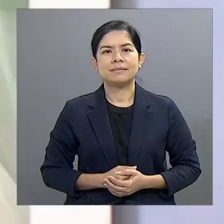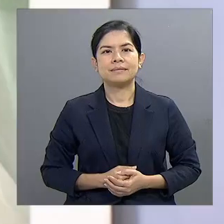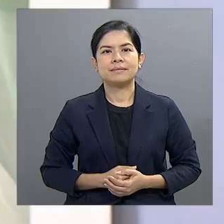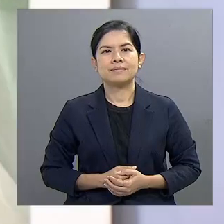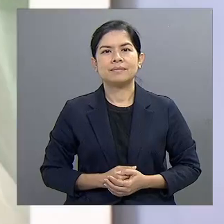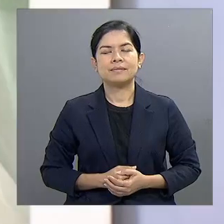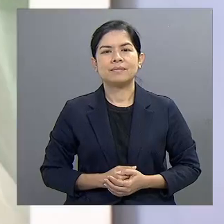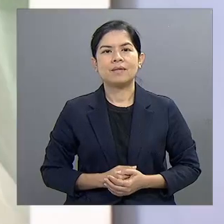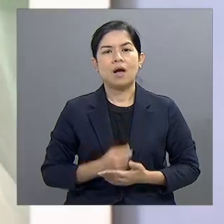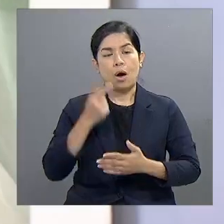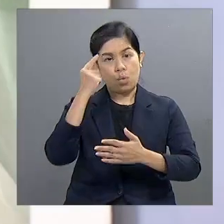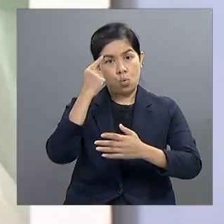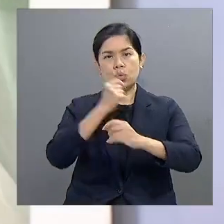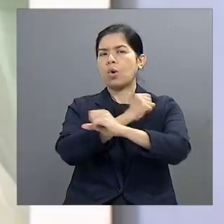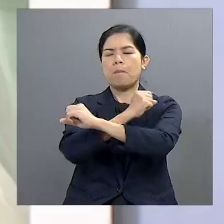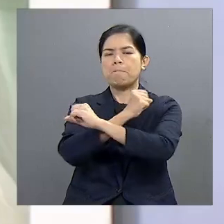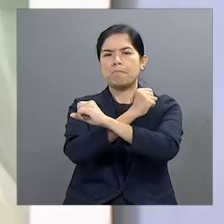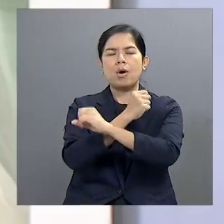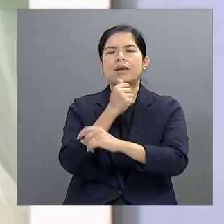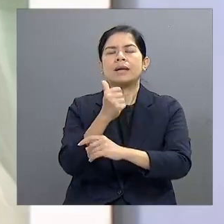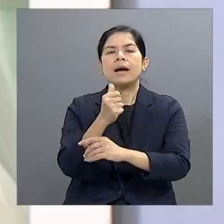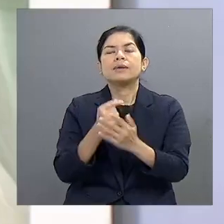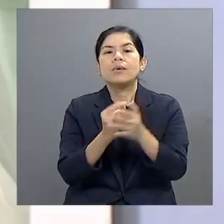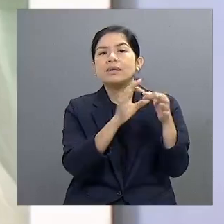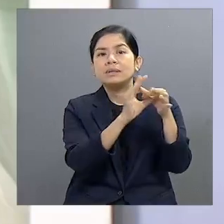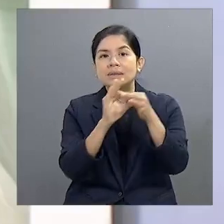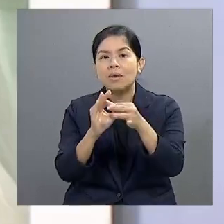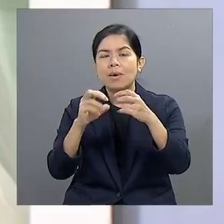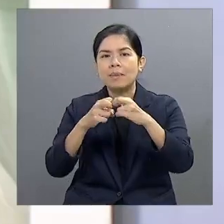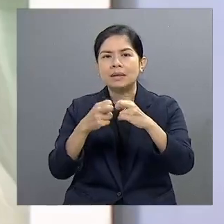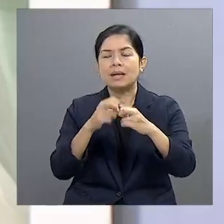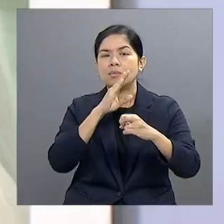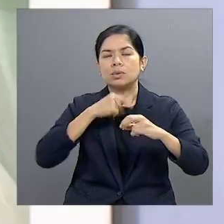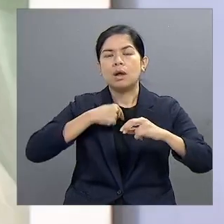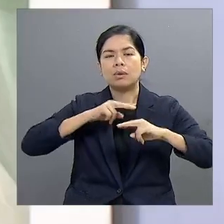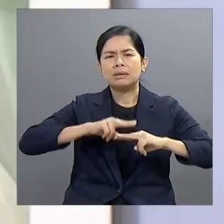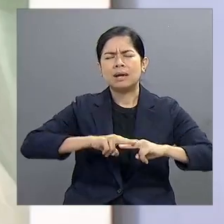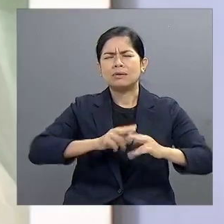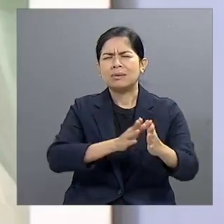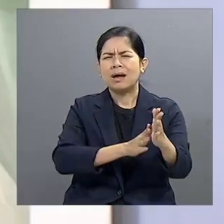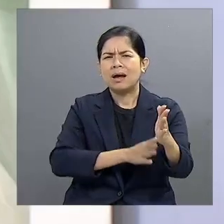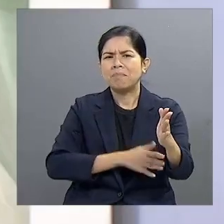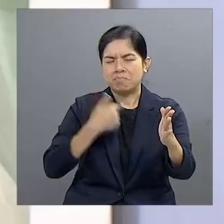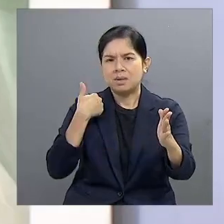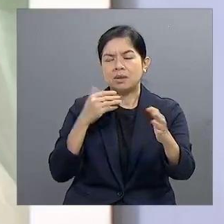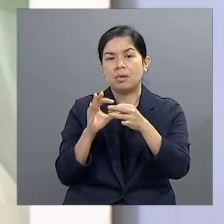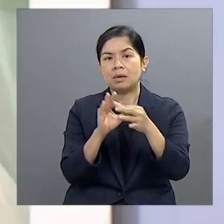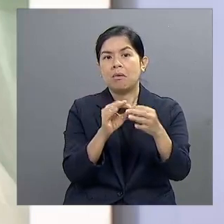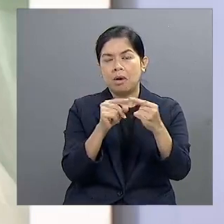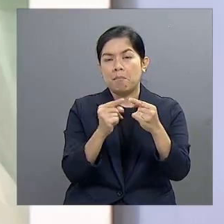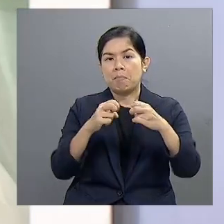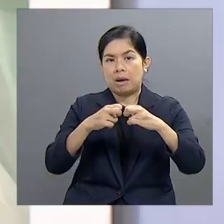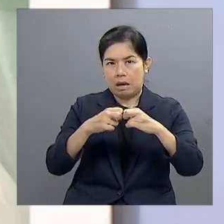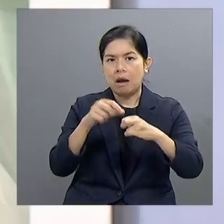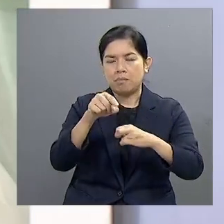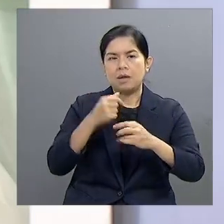รู้ทันกันได้คุณผู้ชมคะว่าด้วยภาวะอาการนั่งนานหรือว่า sitting disease ค่ะคุณผู้ชมคะหลายคนอาจจะคิดว่าเอ้ยมันเป็นภาวะใน